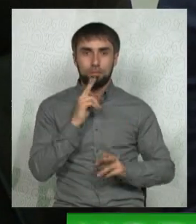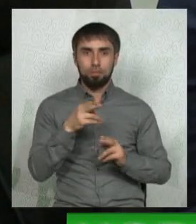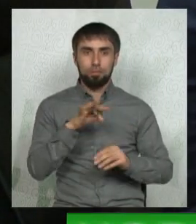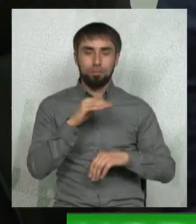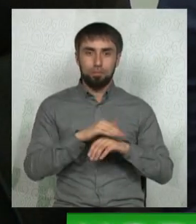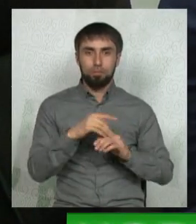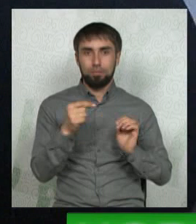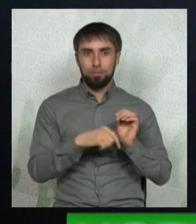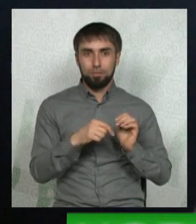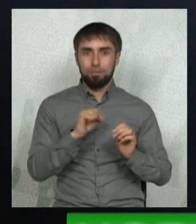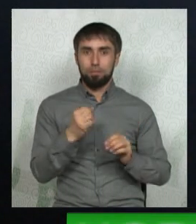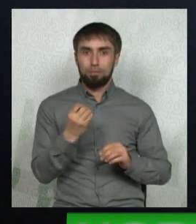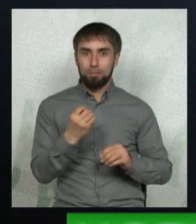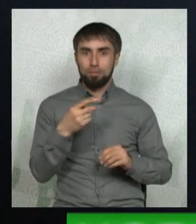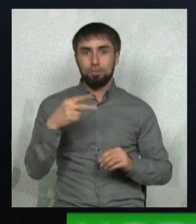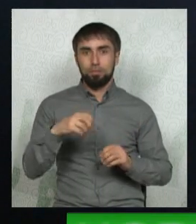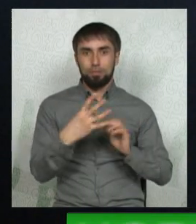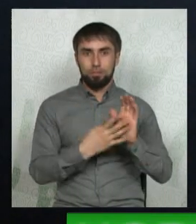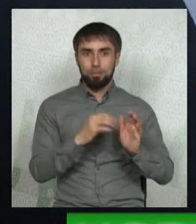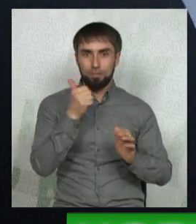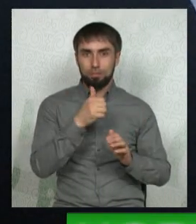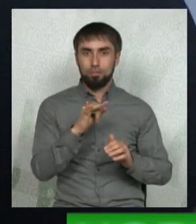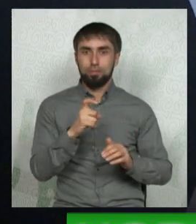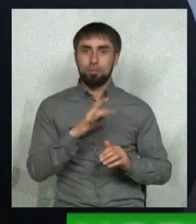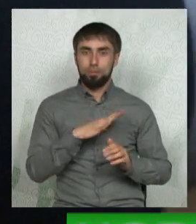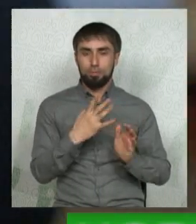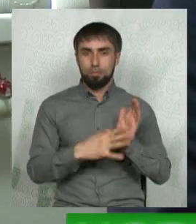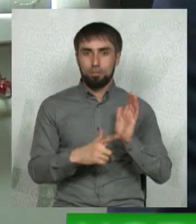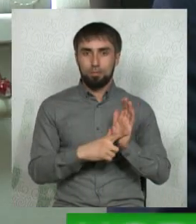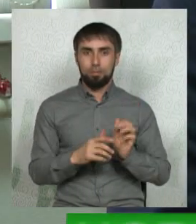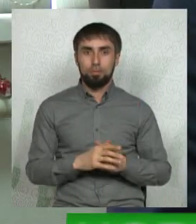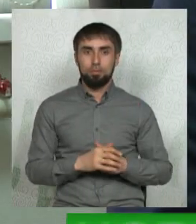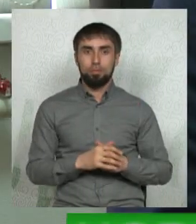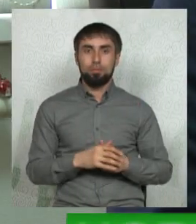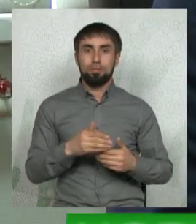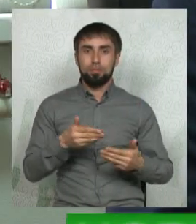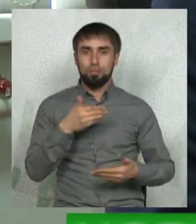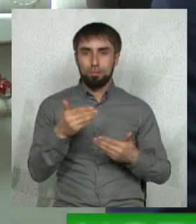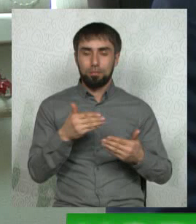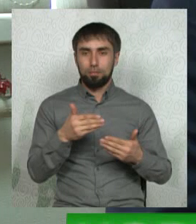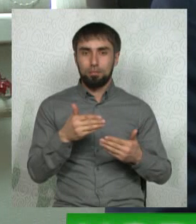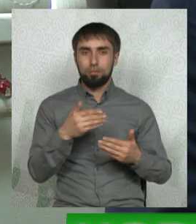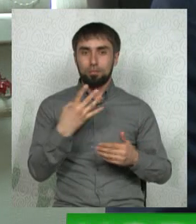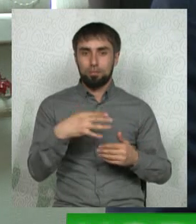фактам коррупции, а еще в 2019-м их было 97. Возбуждено 40 уголовных дел